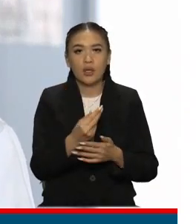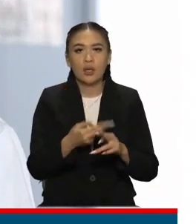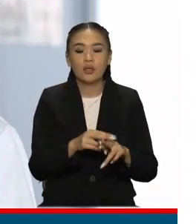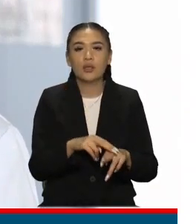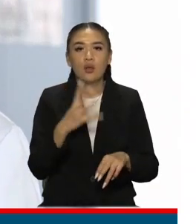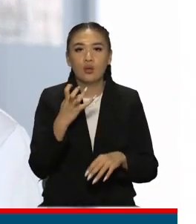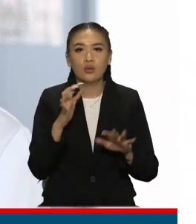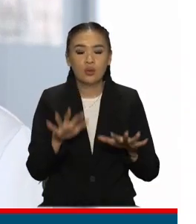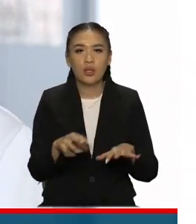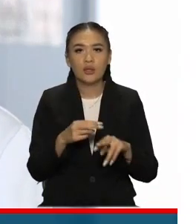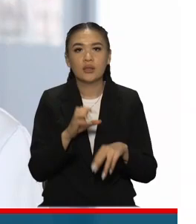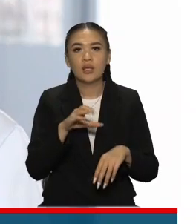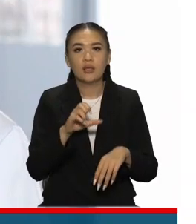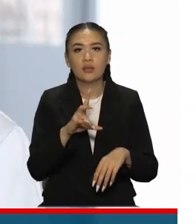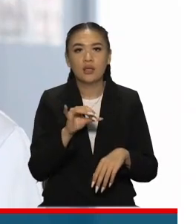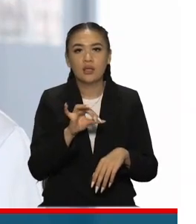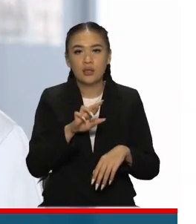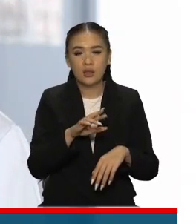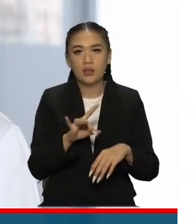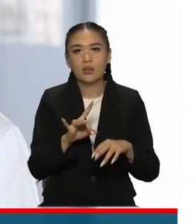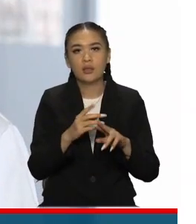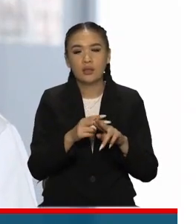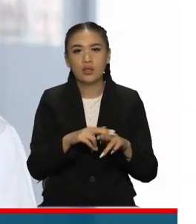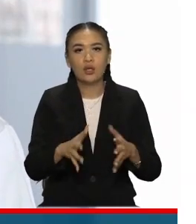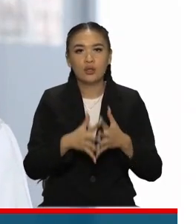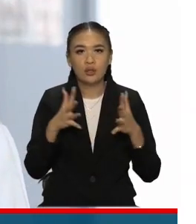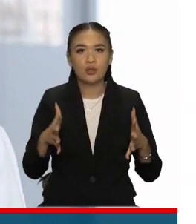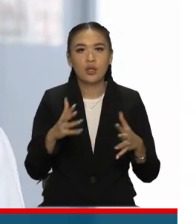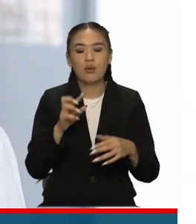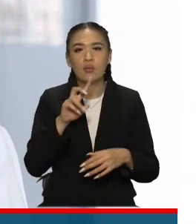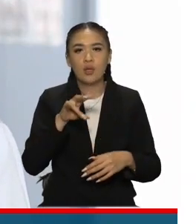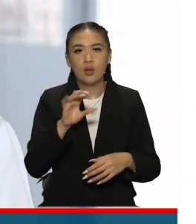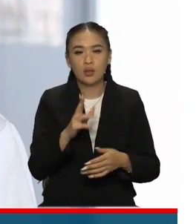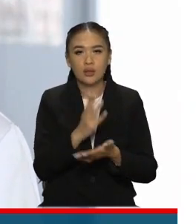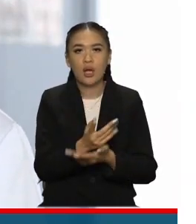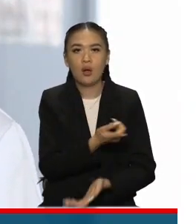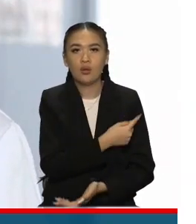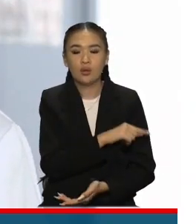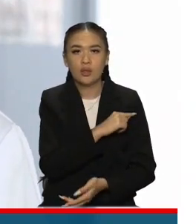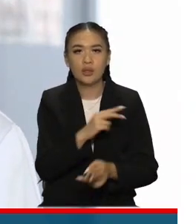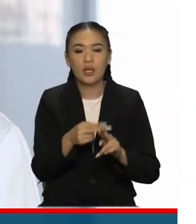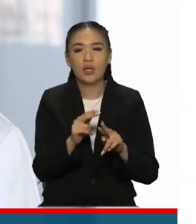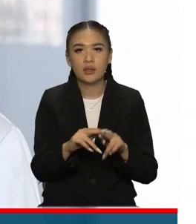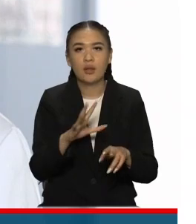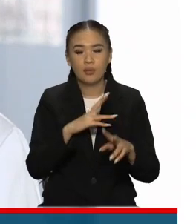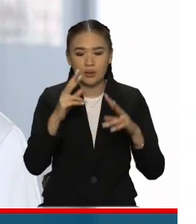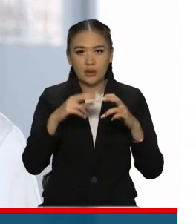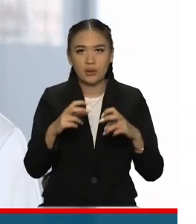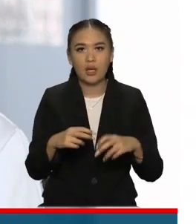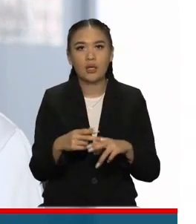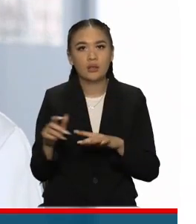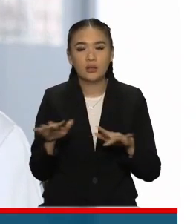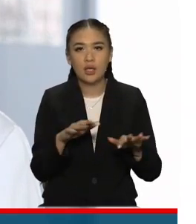400 орындық стационарлы ауруханасы және үлкен диагностикалық блогы бар. Аурухана базасында геномдық диагностика зертханасы